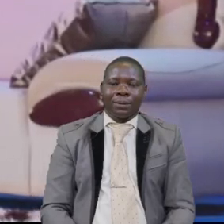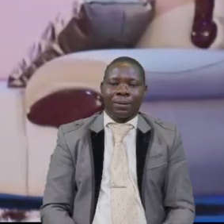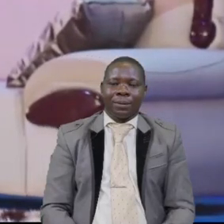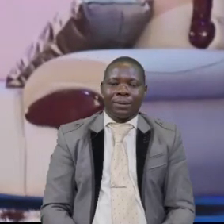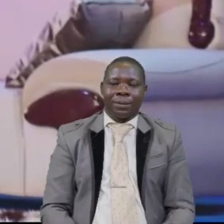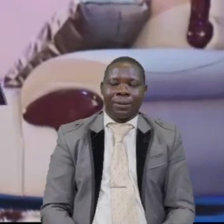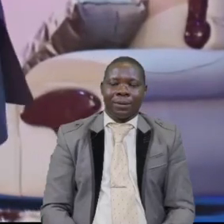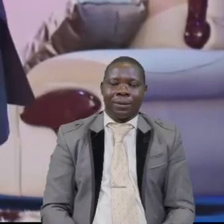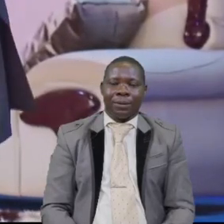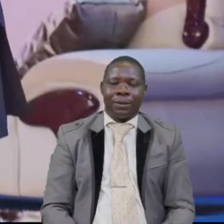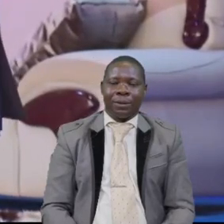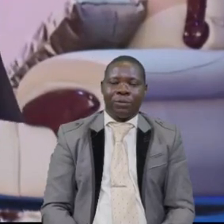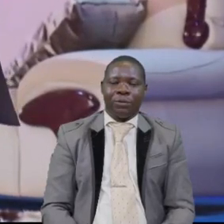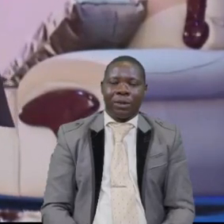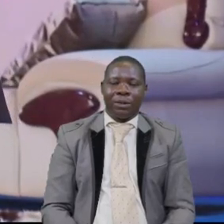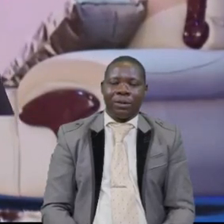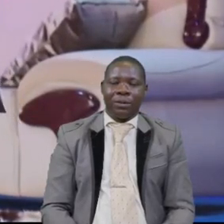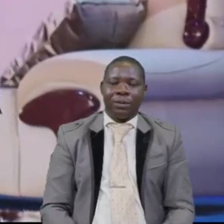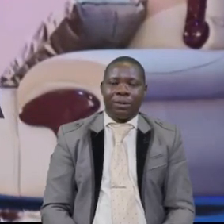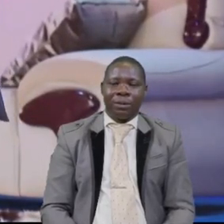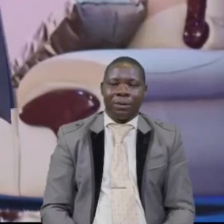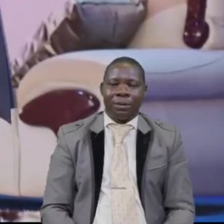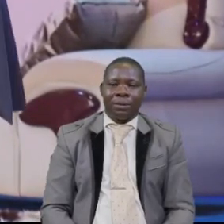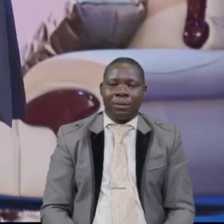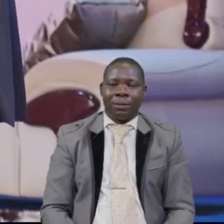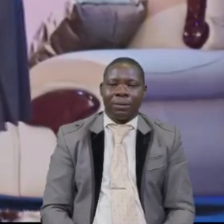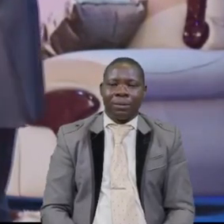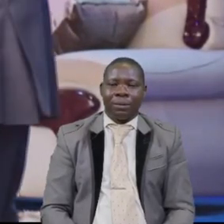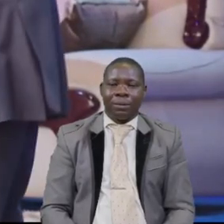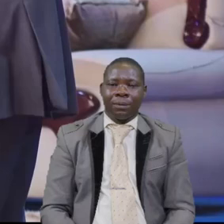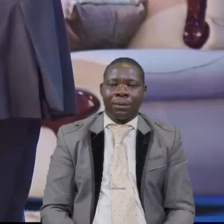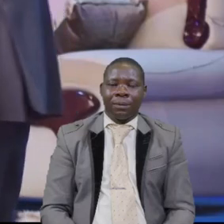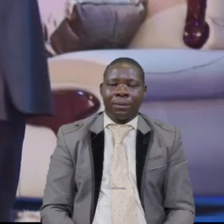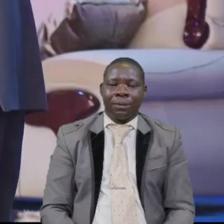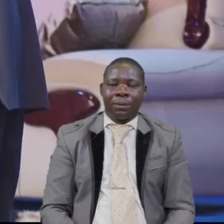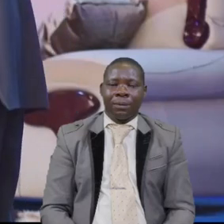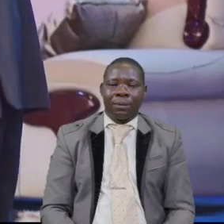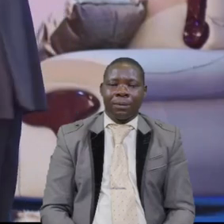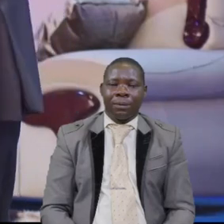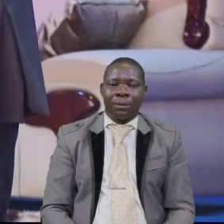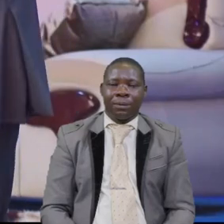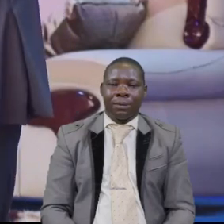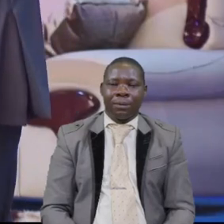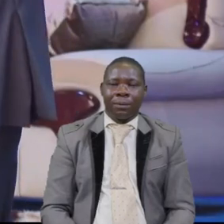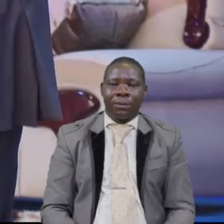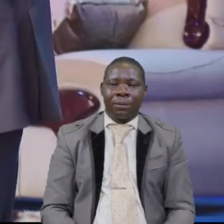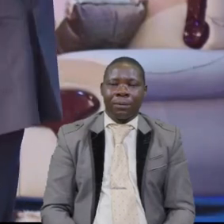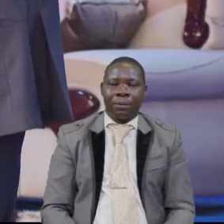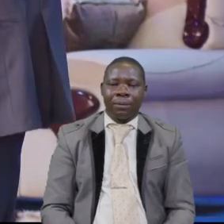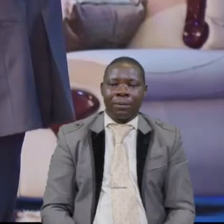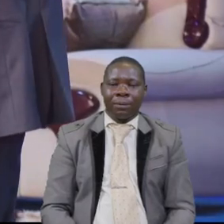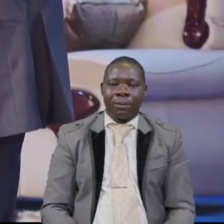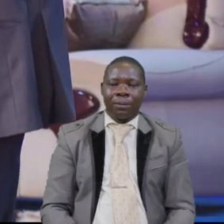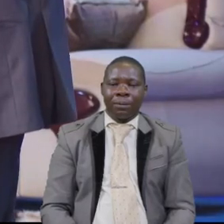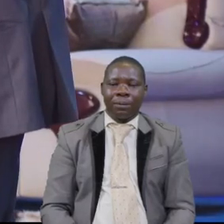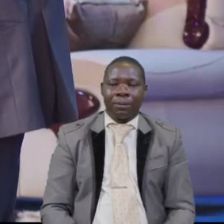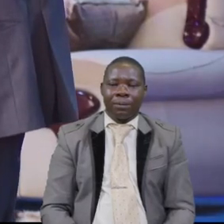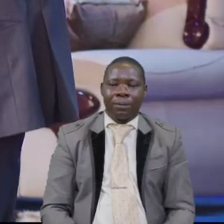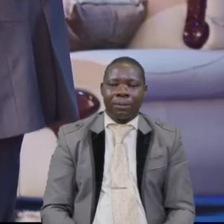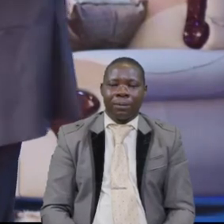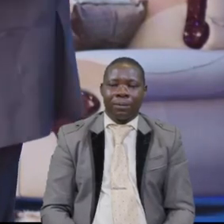Vous voyez, même à son âge, il pouvait jeûner encore. Il a dit, je ne prie aucun mets délicat.